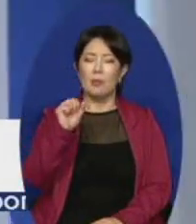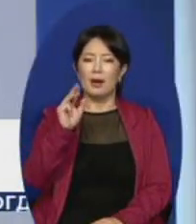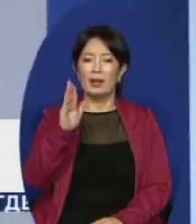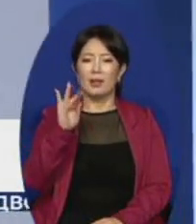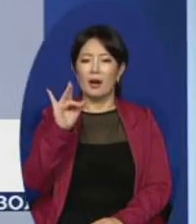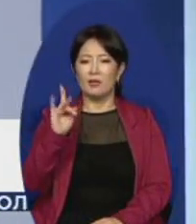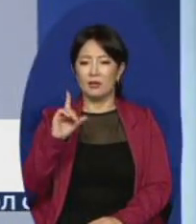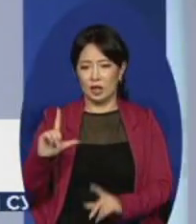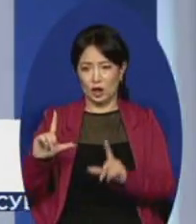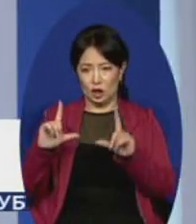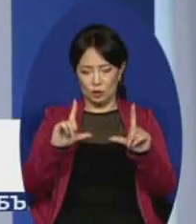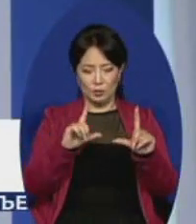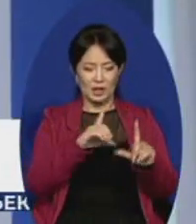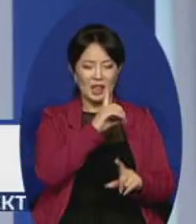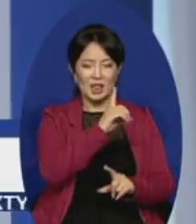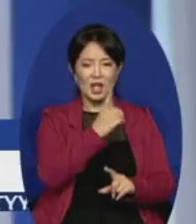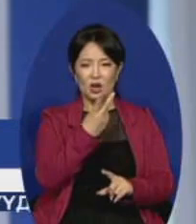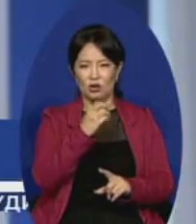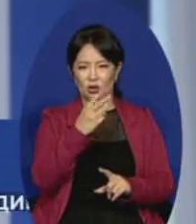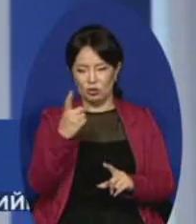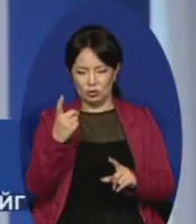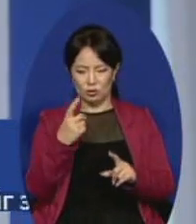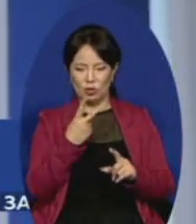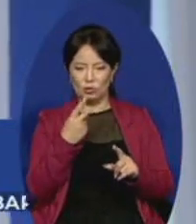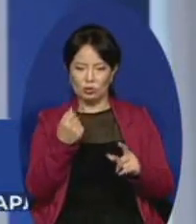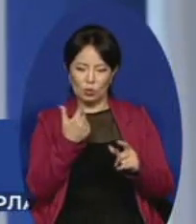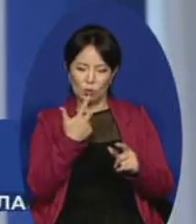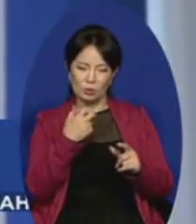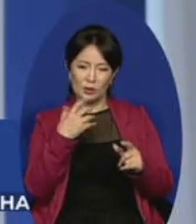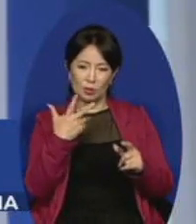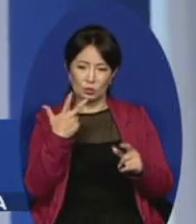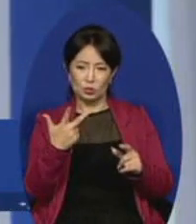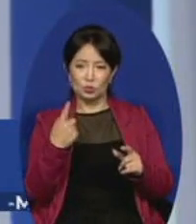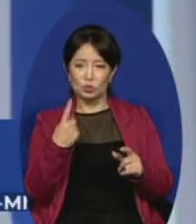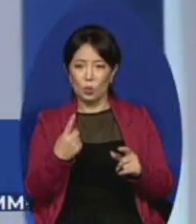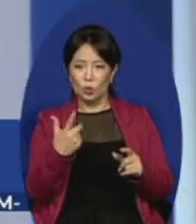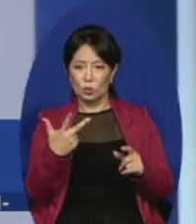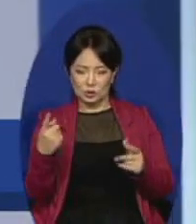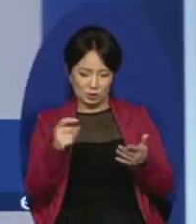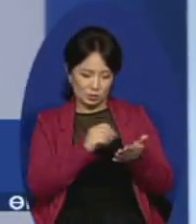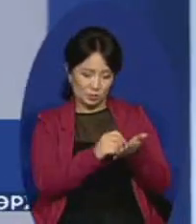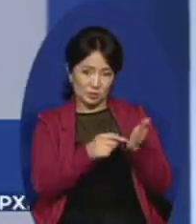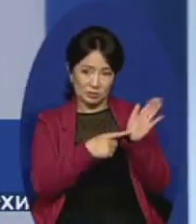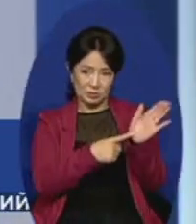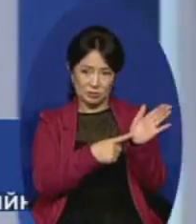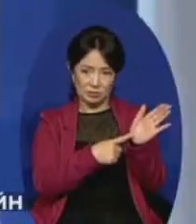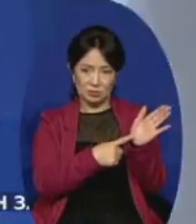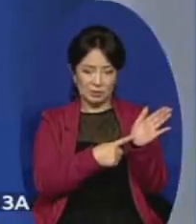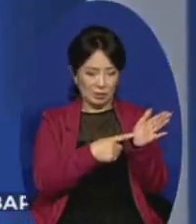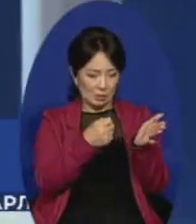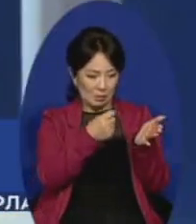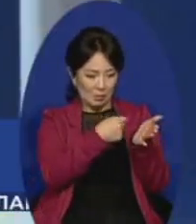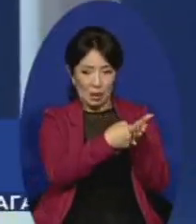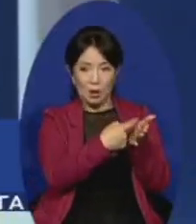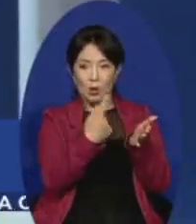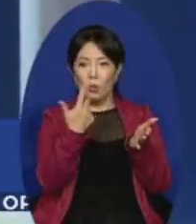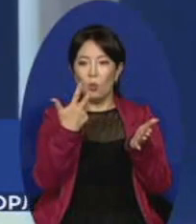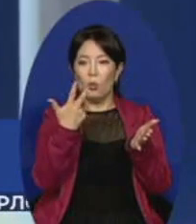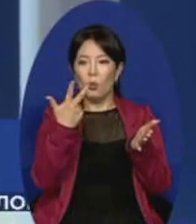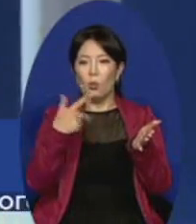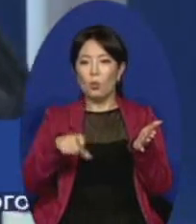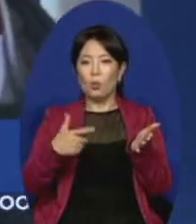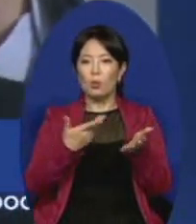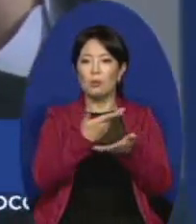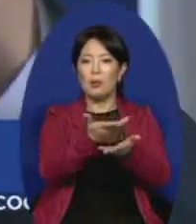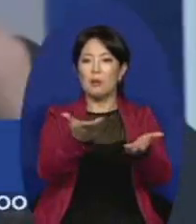диплом D21, 201, 305, 131 гэсэн энэ дугаартай дипломыг 3 хүнд олгосон. Энэ